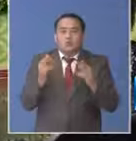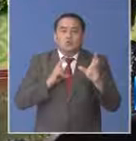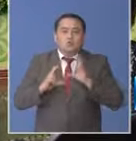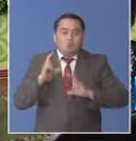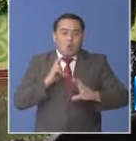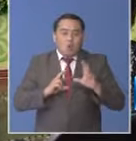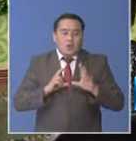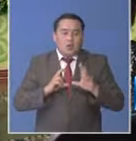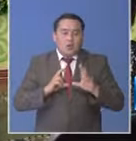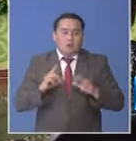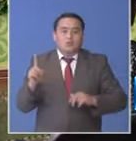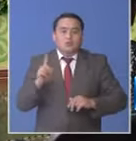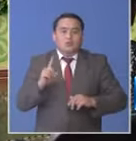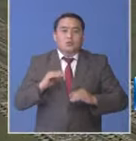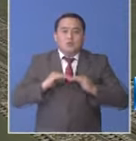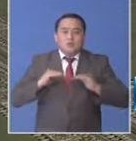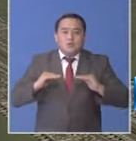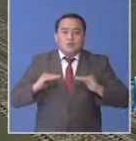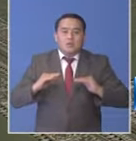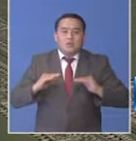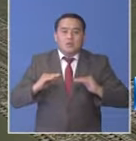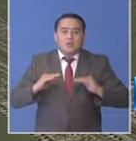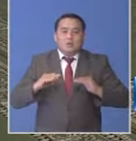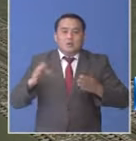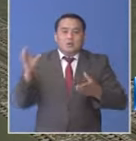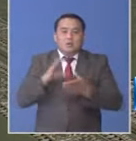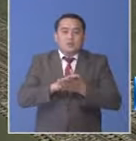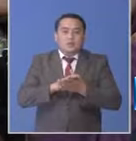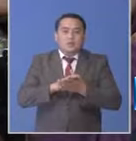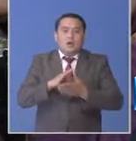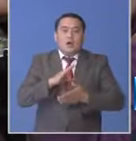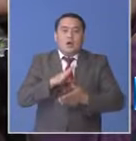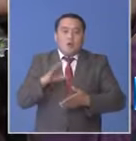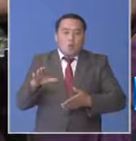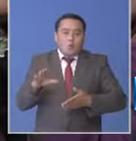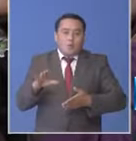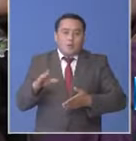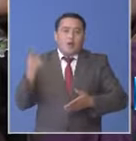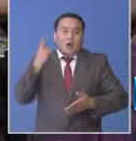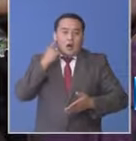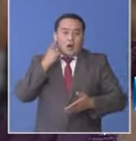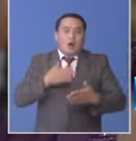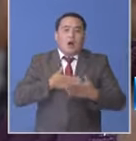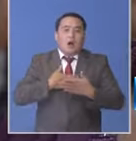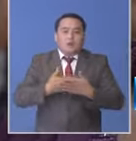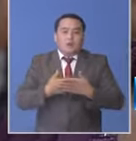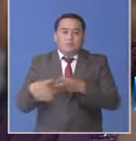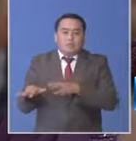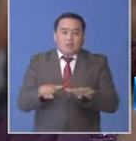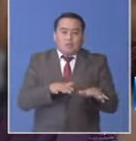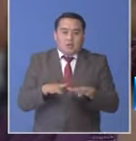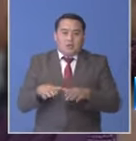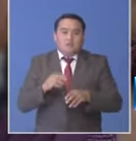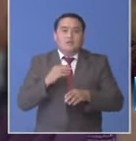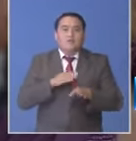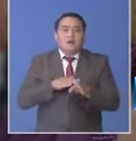студенты. Несмотря на то, что учащиеся не были до этого знакомы с ветераном труда, они наслышаны о ее активной деятельности.